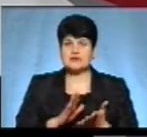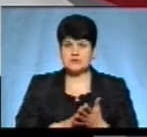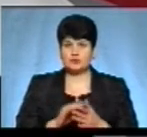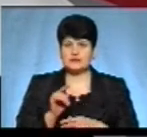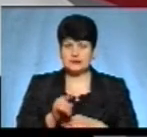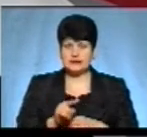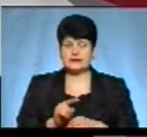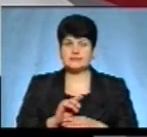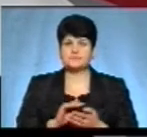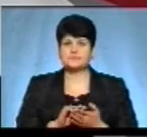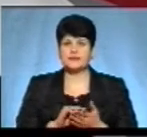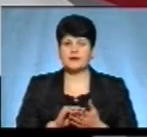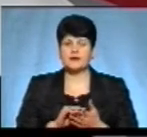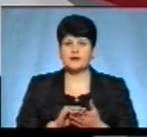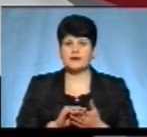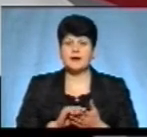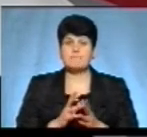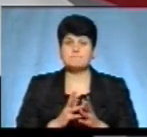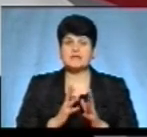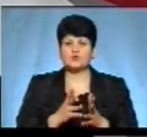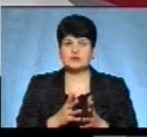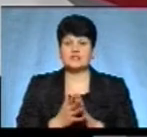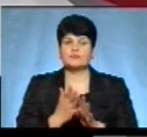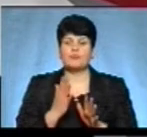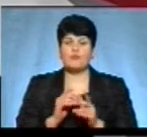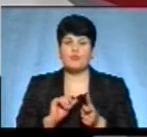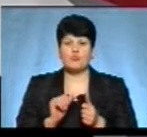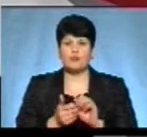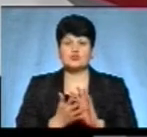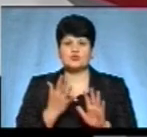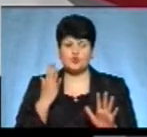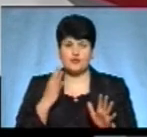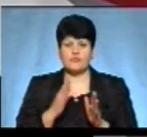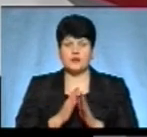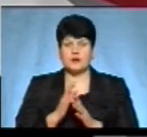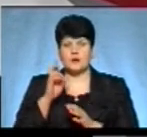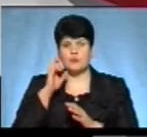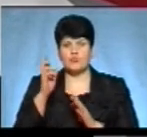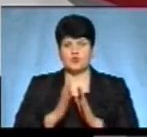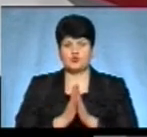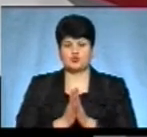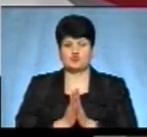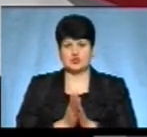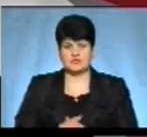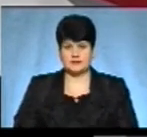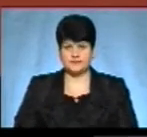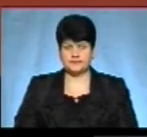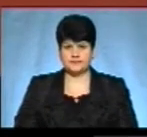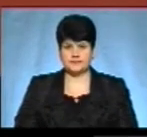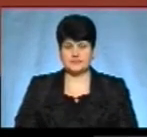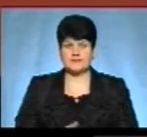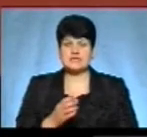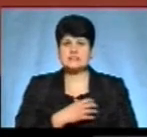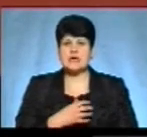і претендуйте на почергове богослужіння. Ми тільки за, і законодавство це дозволяє. Староста